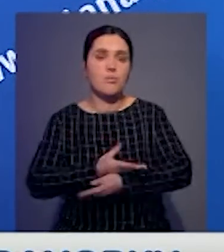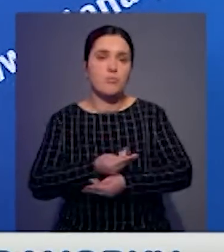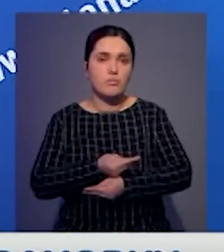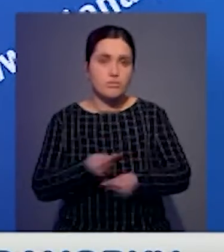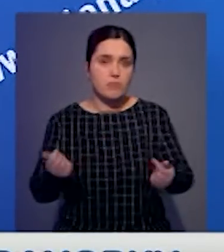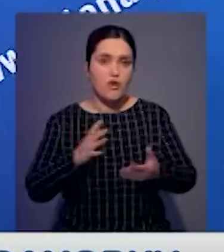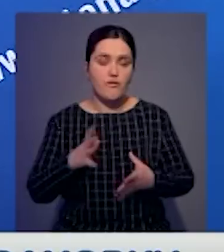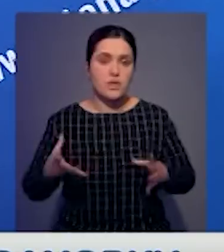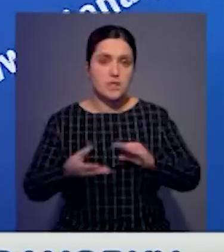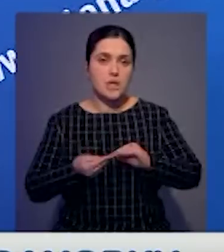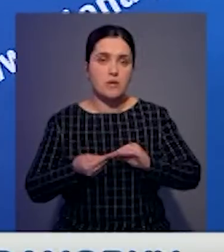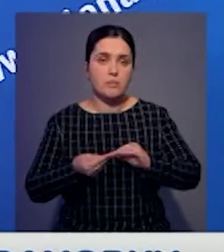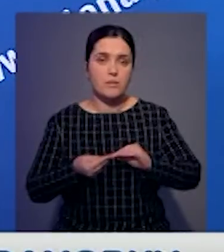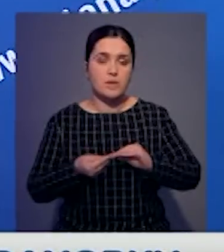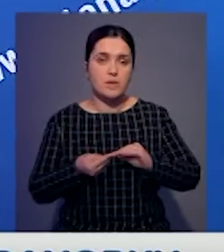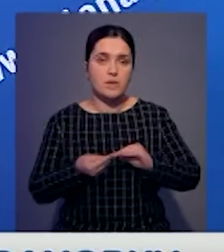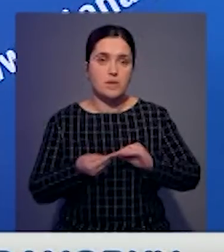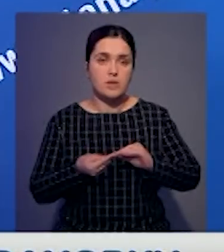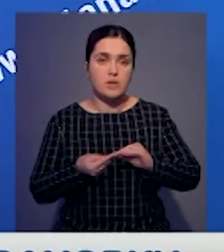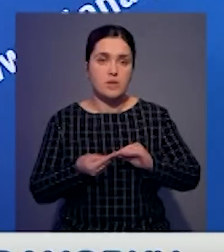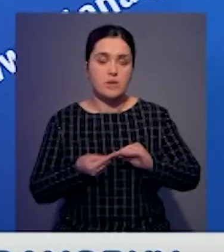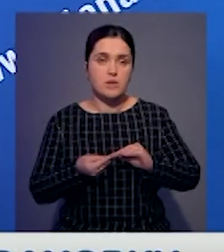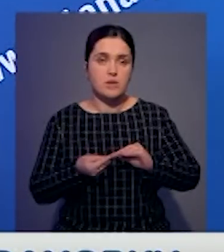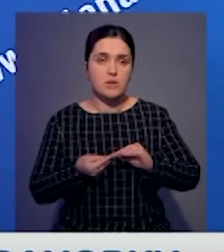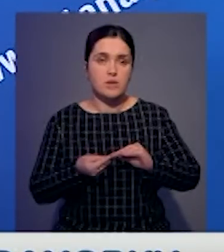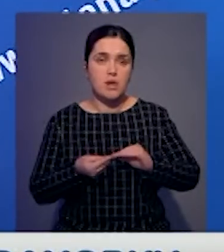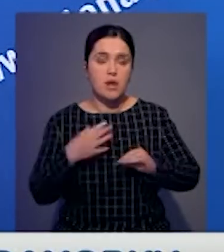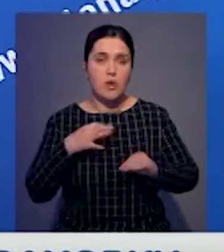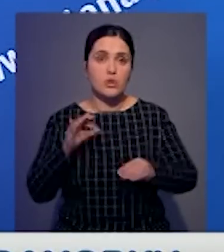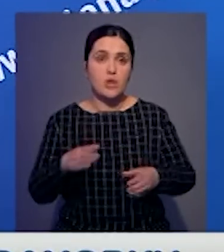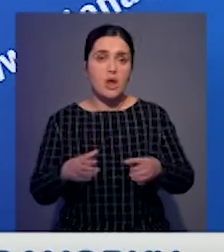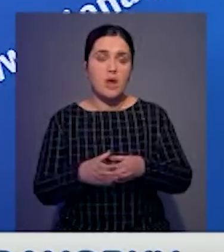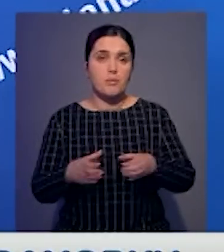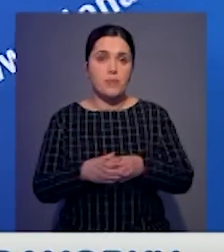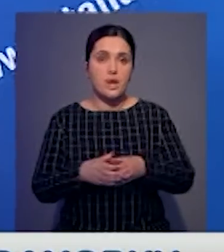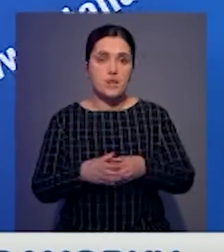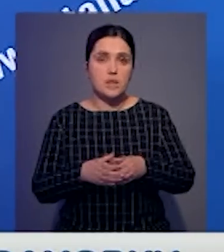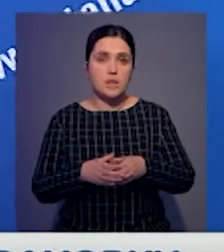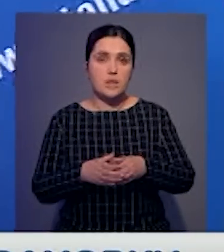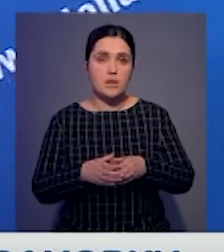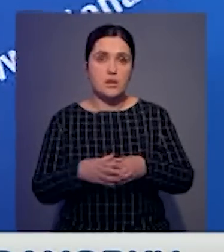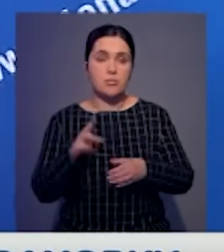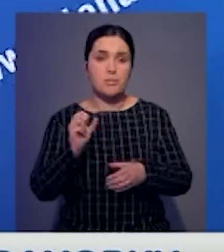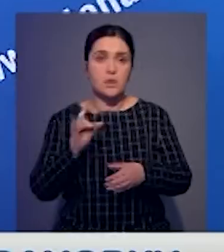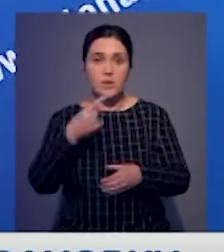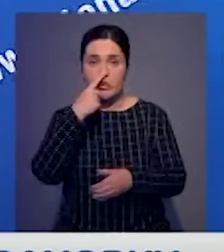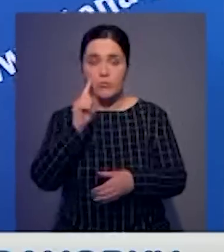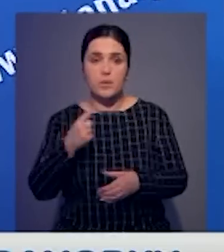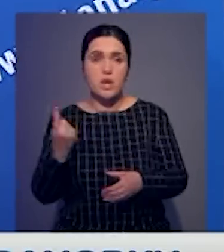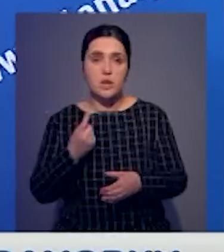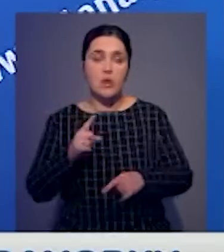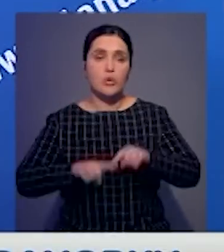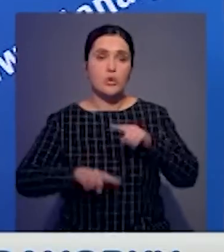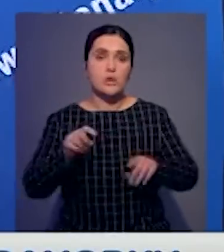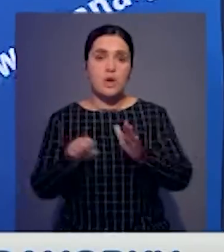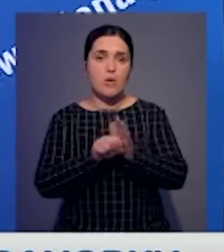целом. Со своей стороны, как от компании, от парка первого, родственникам